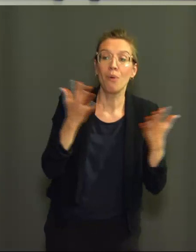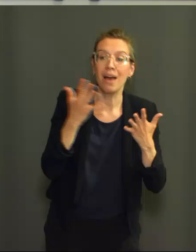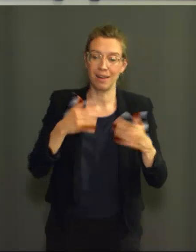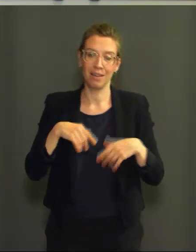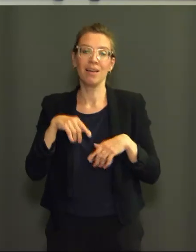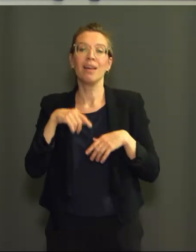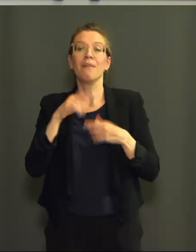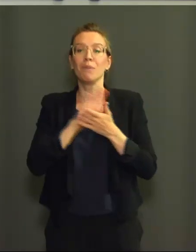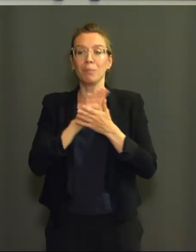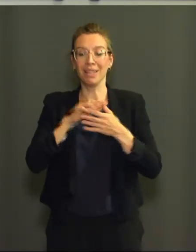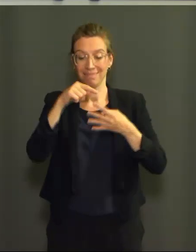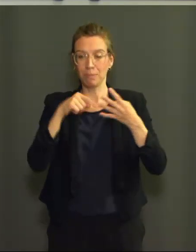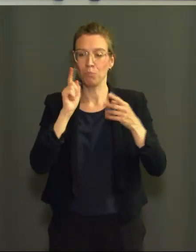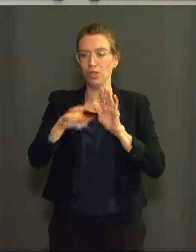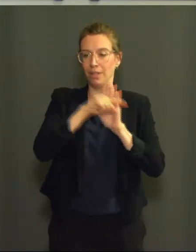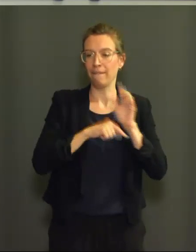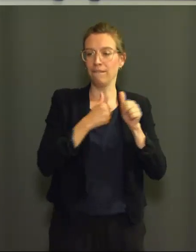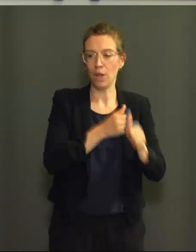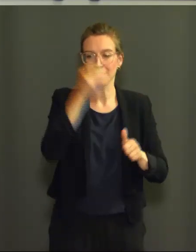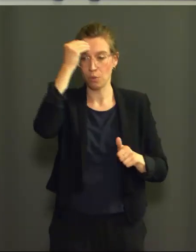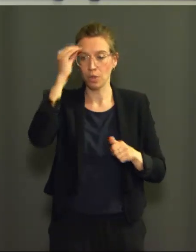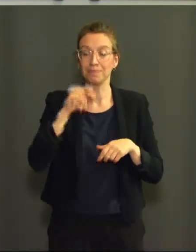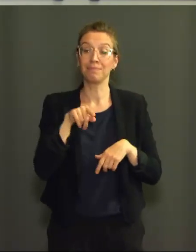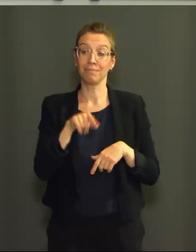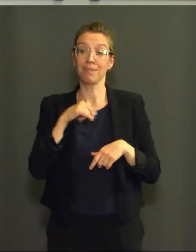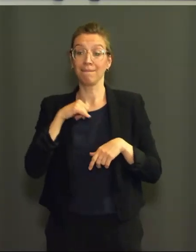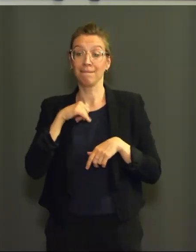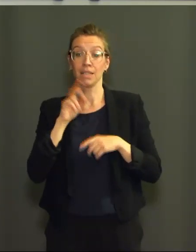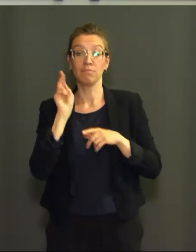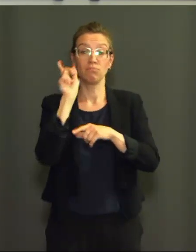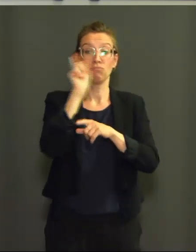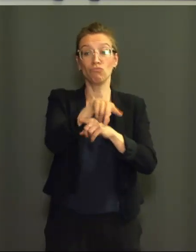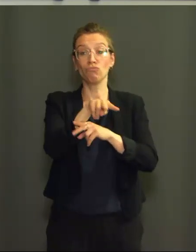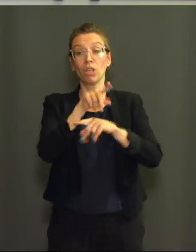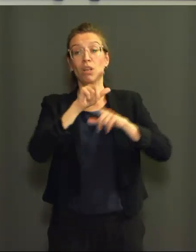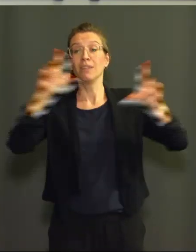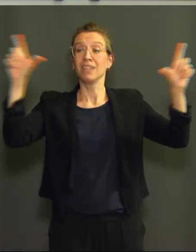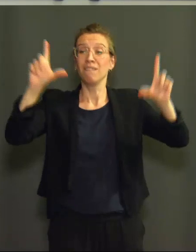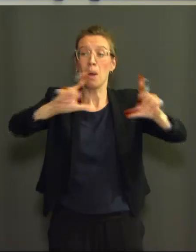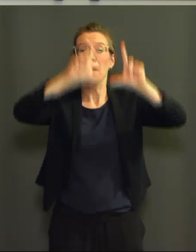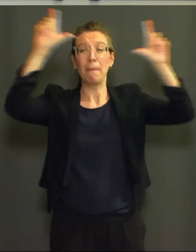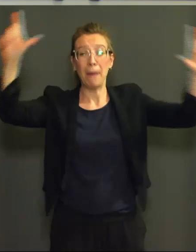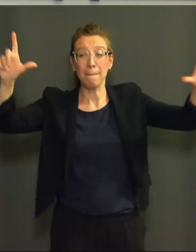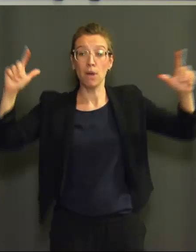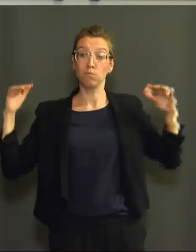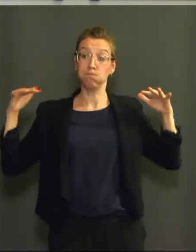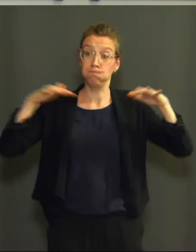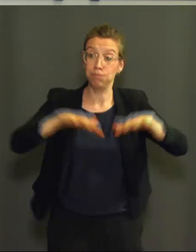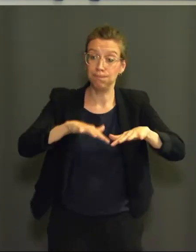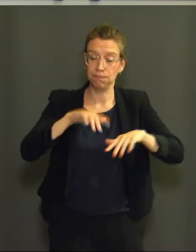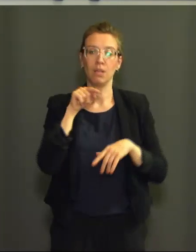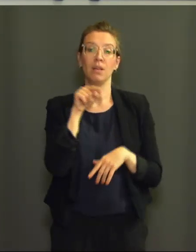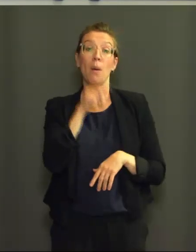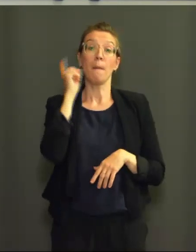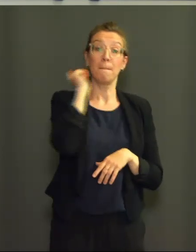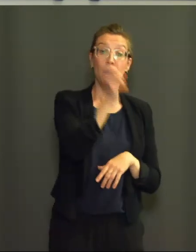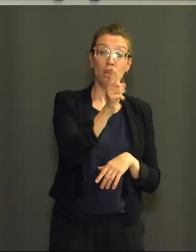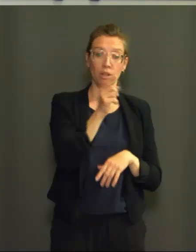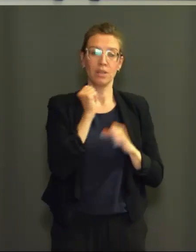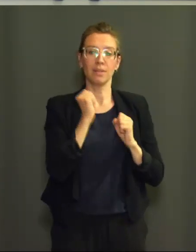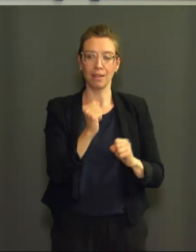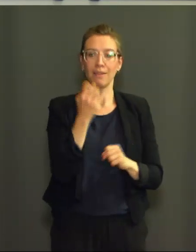groot scherm, dan kan je dit buiten met maximaal 400 personen, binnen met 200 personen. Rechtstaan kan als er